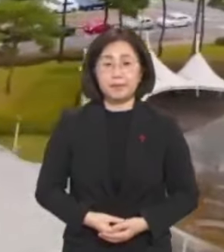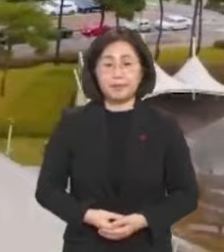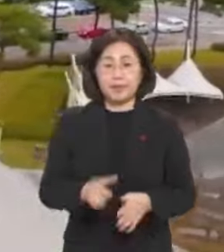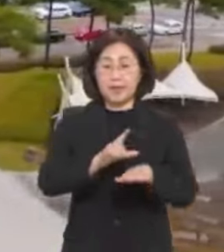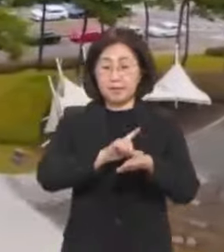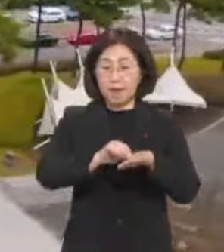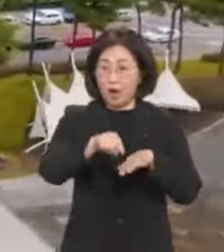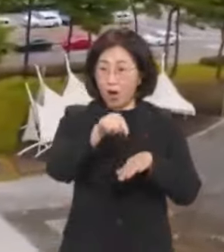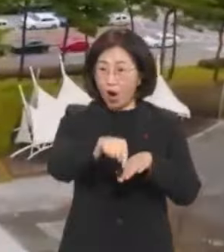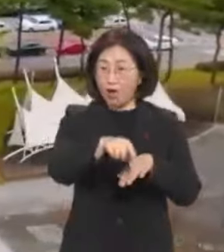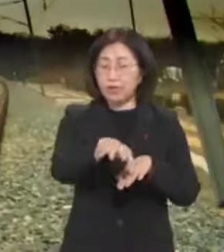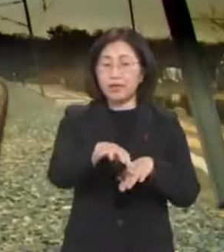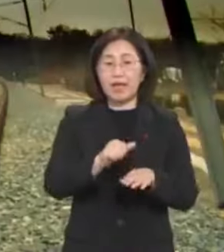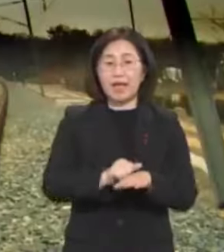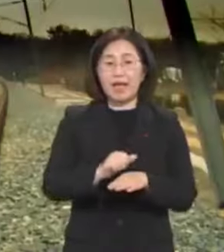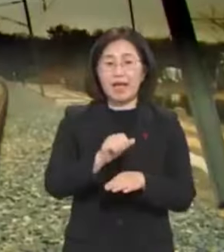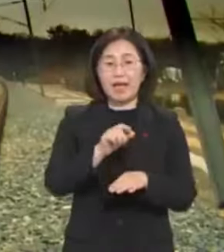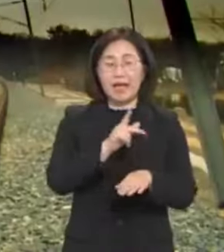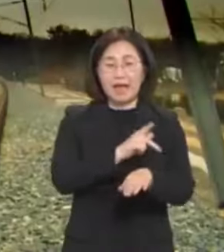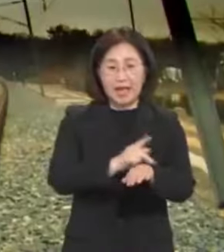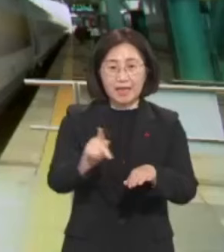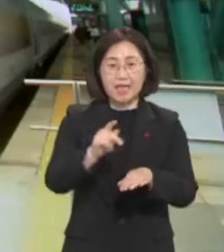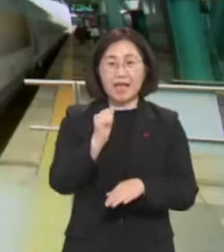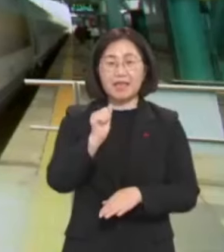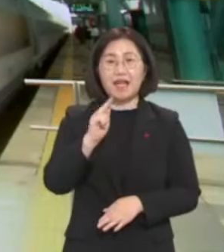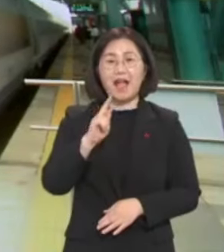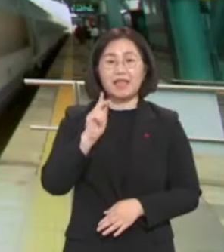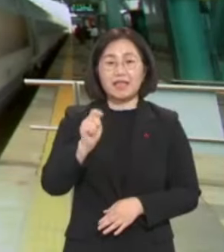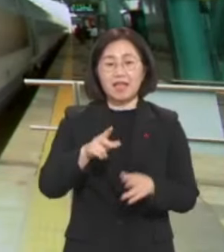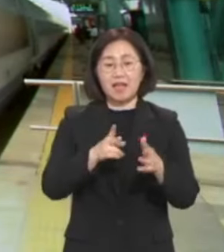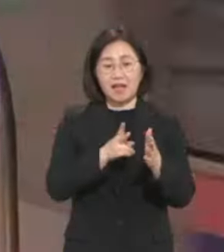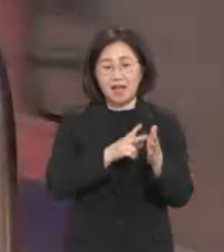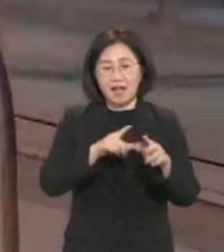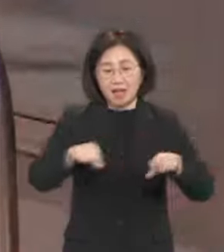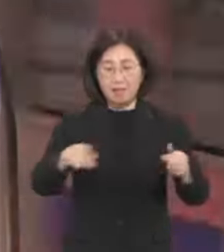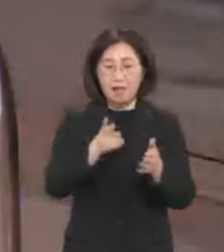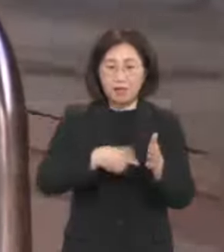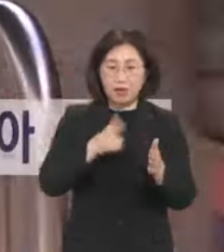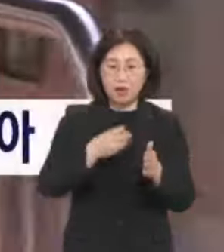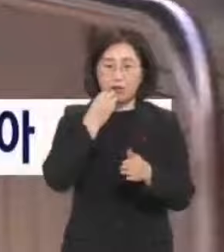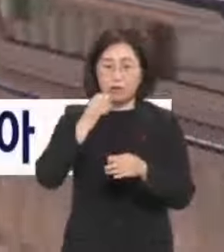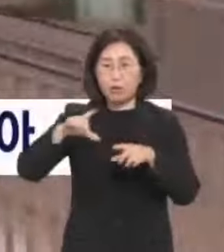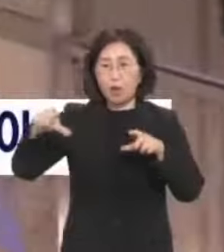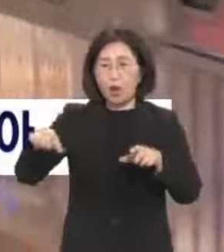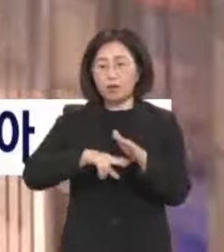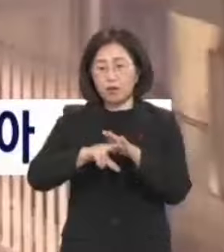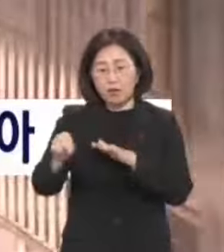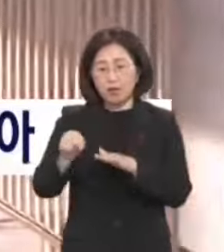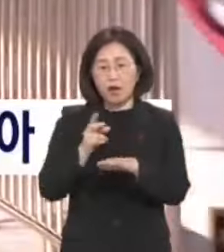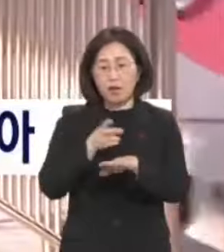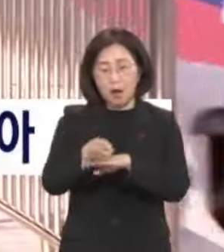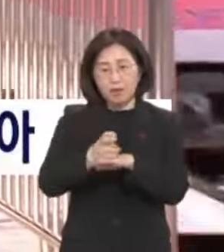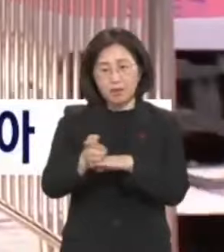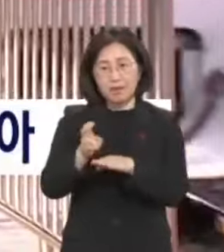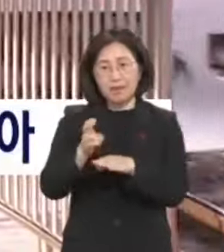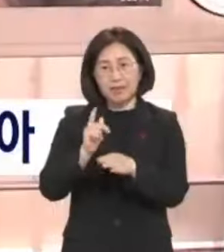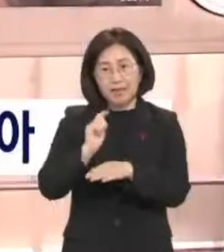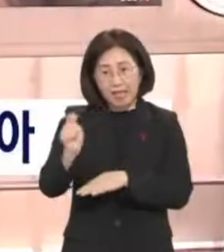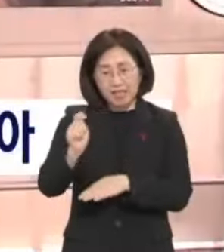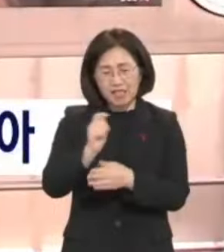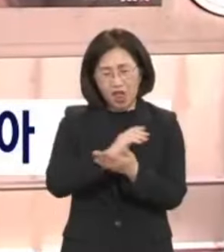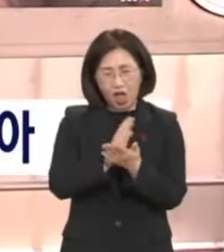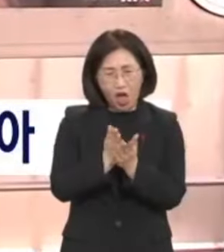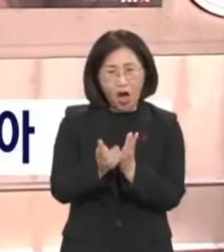비수도권 중 유일하게 KTX와 SRT, 일반 철도와 수도권 전철, 버스, 택시 등을 한 곳에서 이용할 수